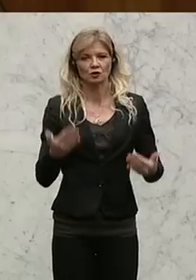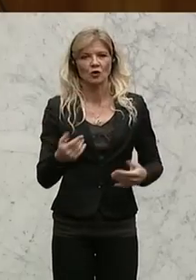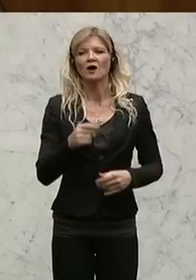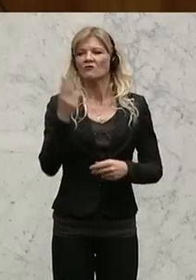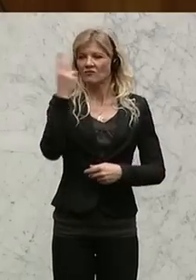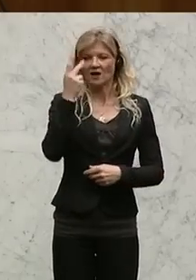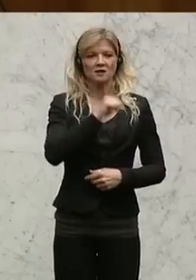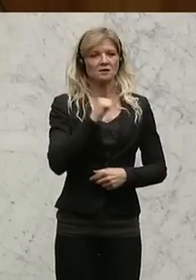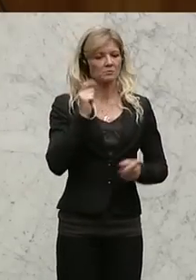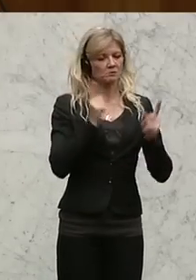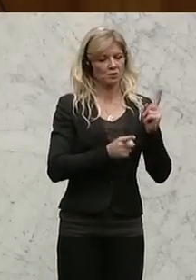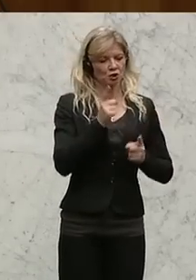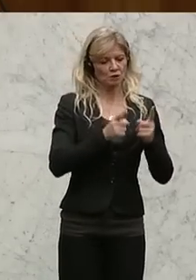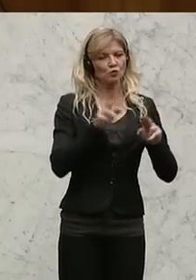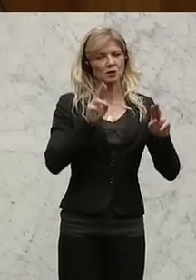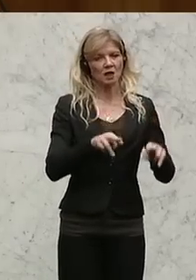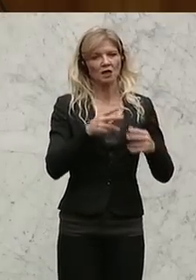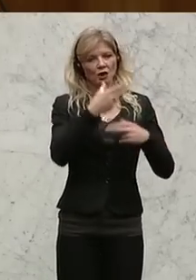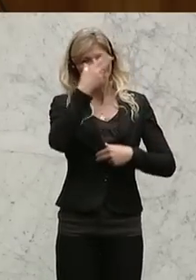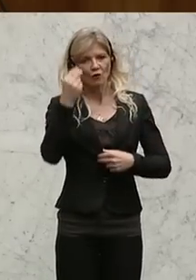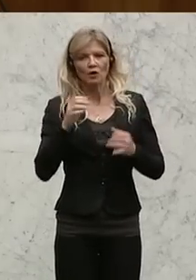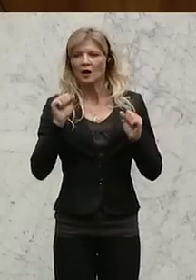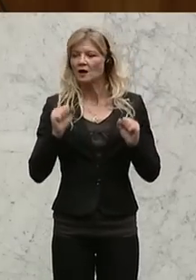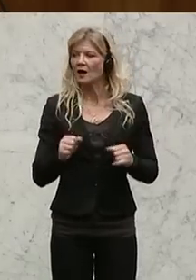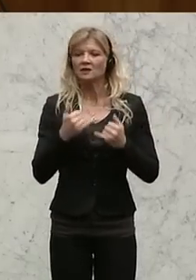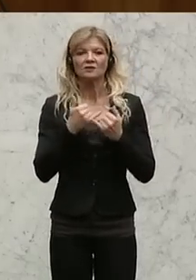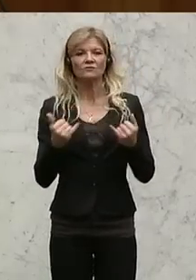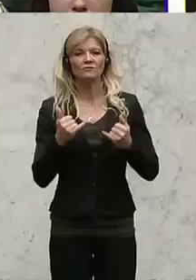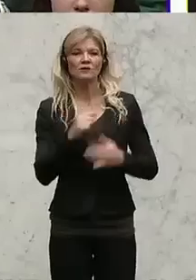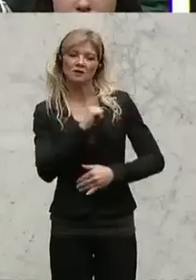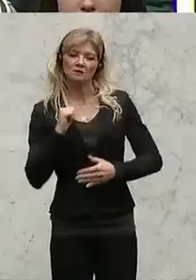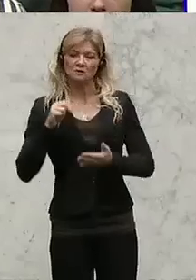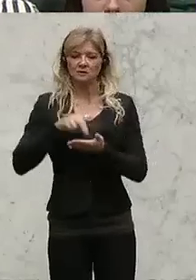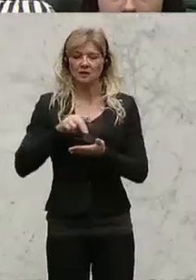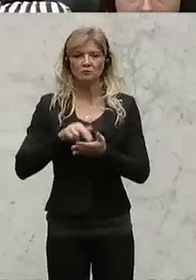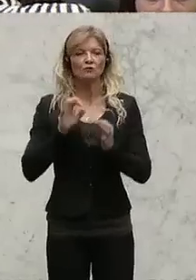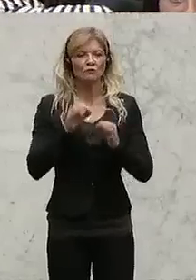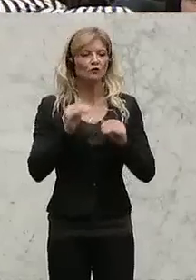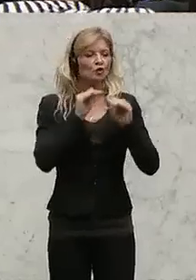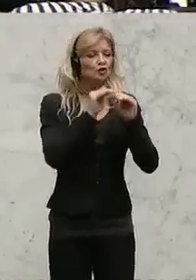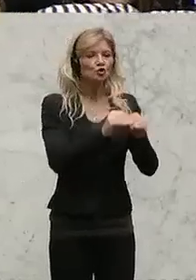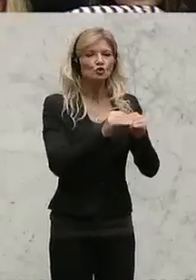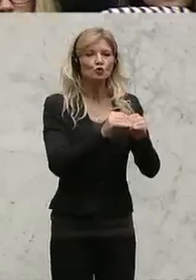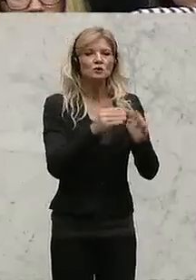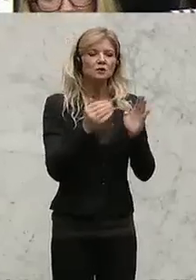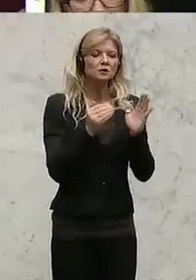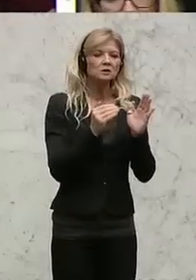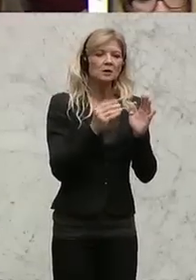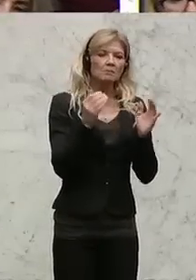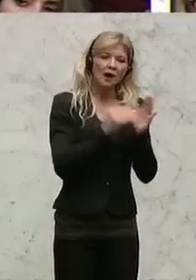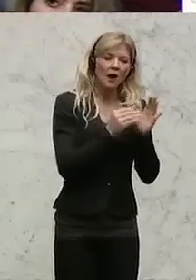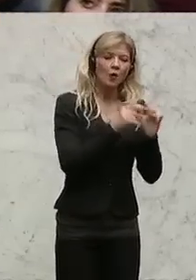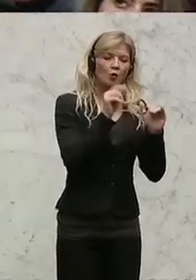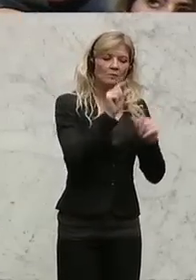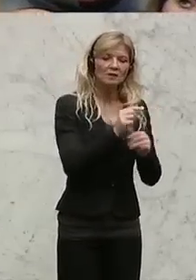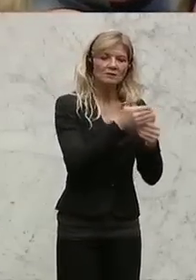der Völker eine Autonomie für eine schutzbedürftige Minderheit auf der ganzen Welt nicht ersetzen.